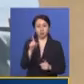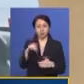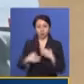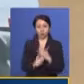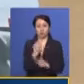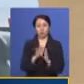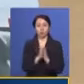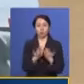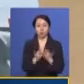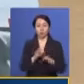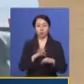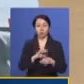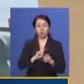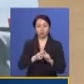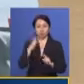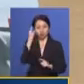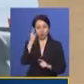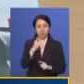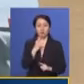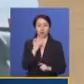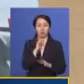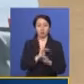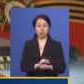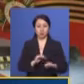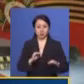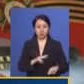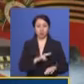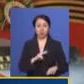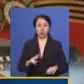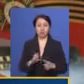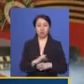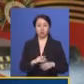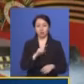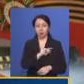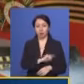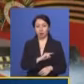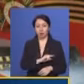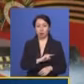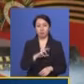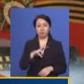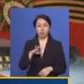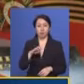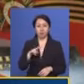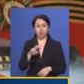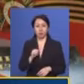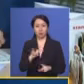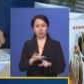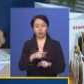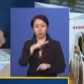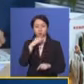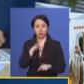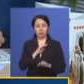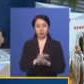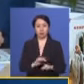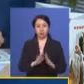Среди них 100 новых учебников, переведенных на казахский язык. Детская литература энциклопедического характера и фантастика. Очень